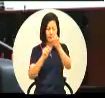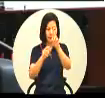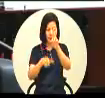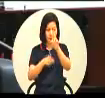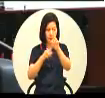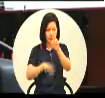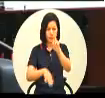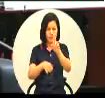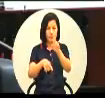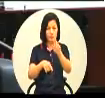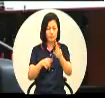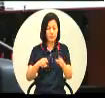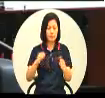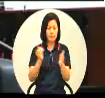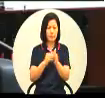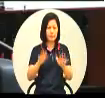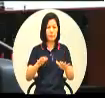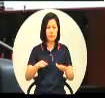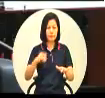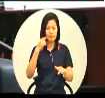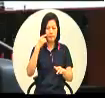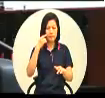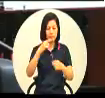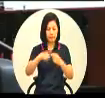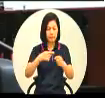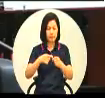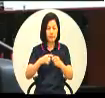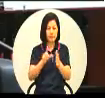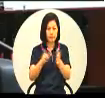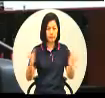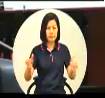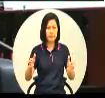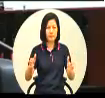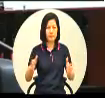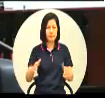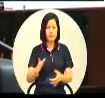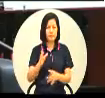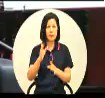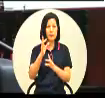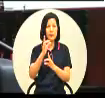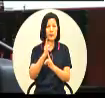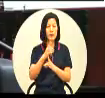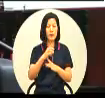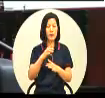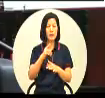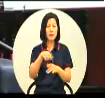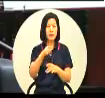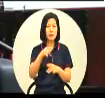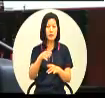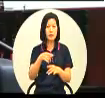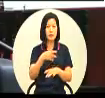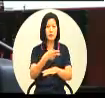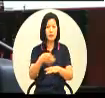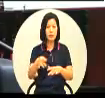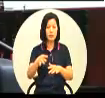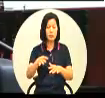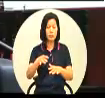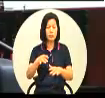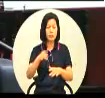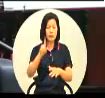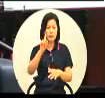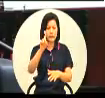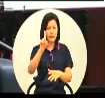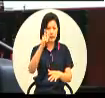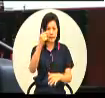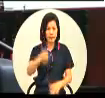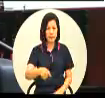好一年的时间，大社区中华路观音牛鹿巷公园编1亿3000万的